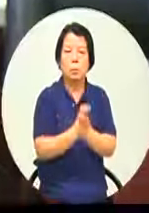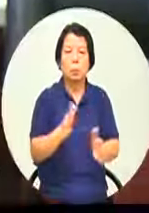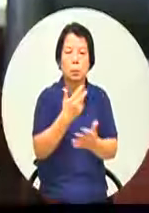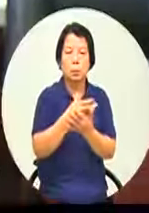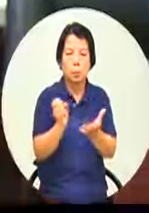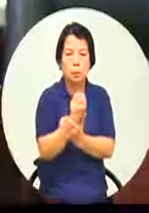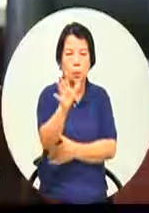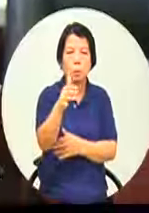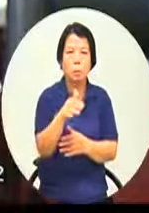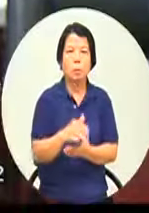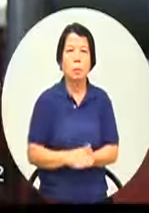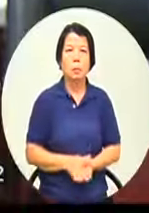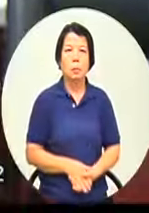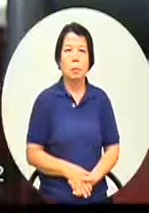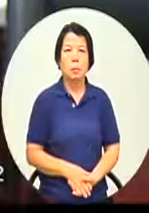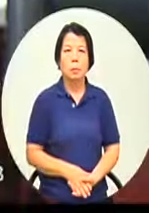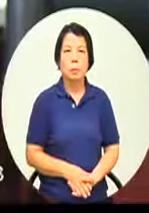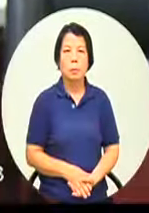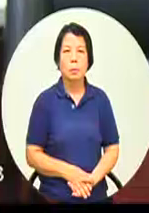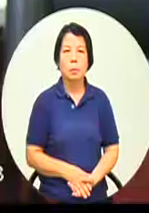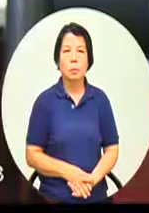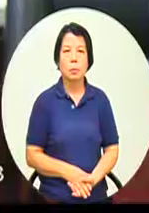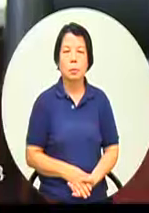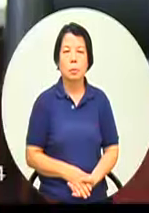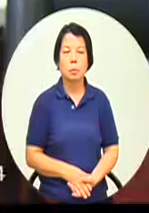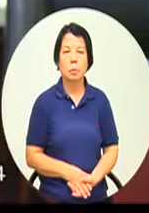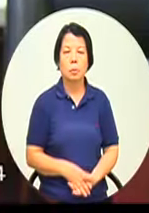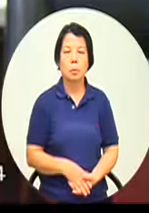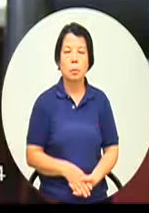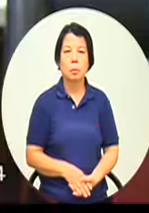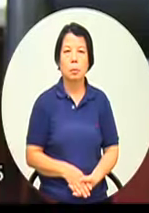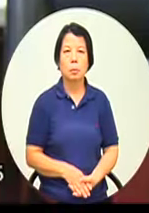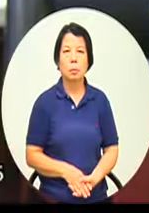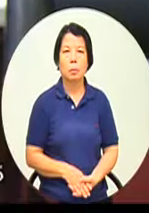记者刘启宏。 木兰地台风带来